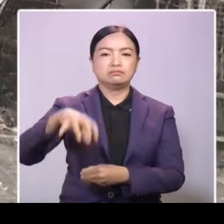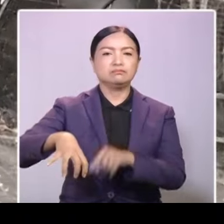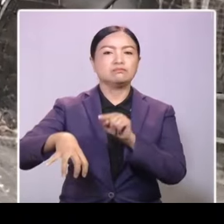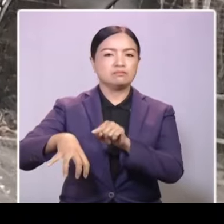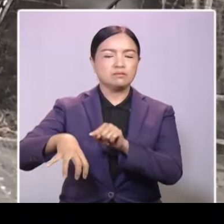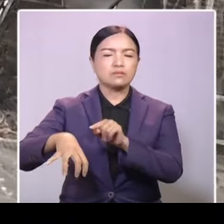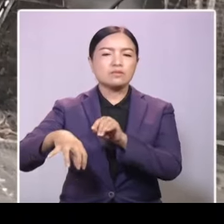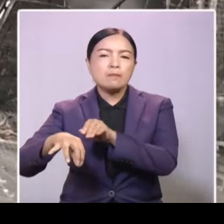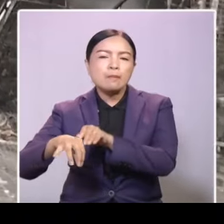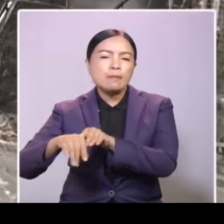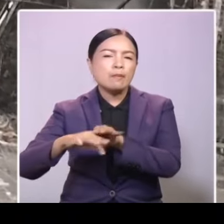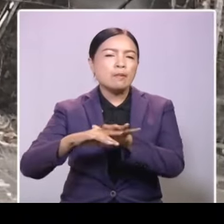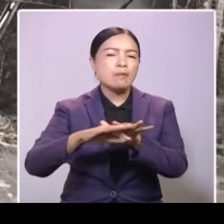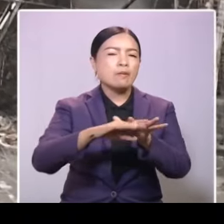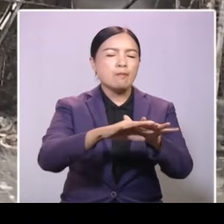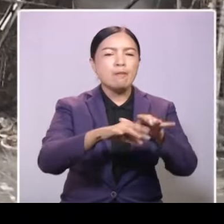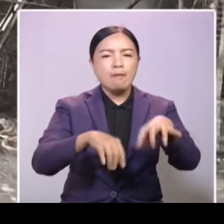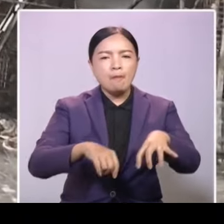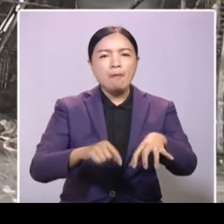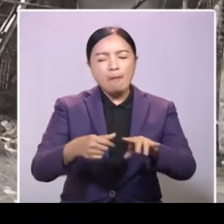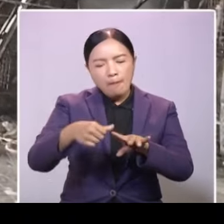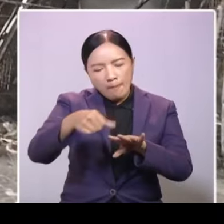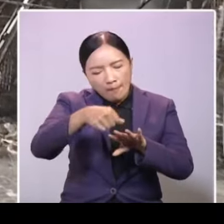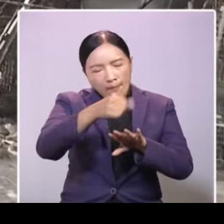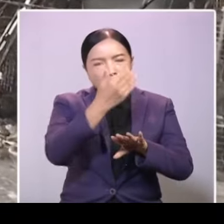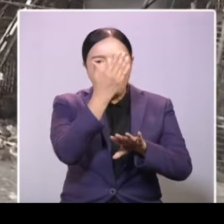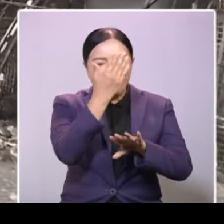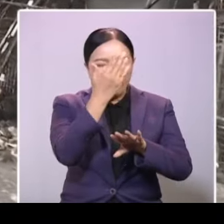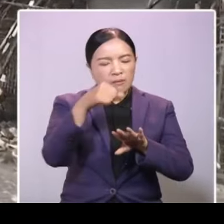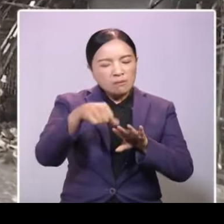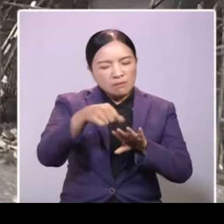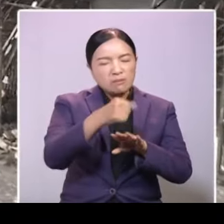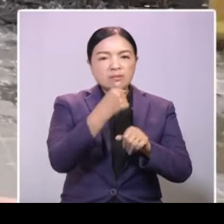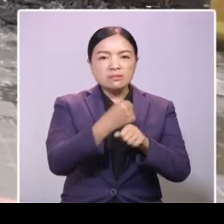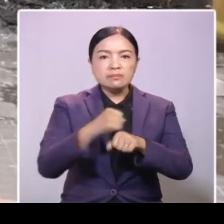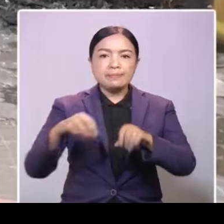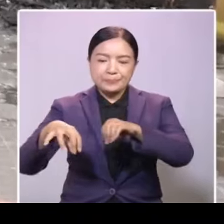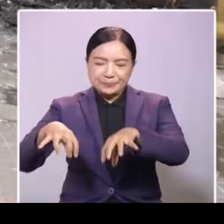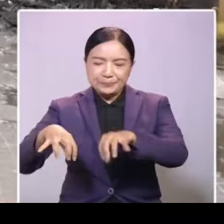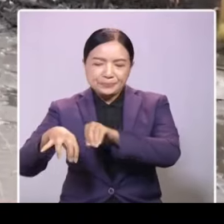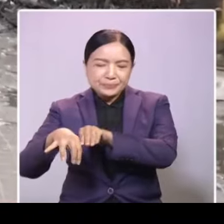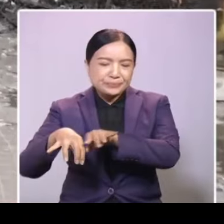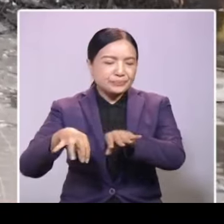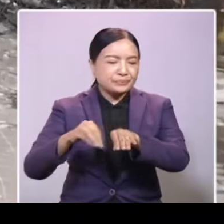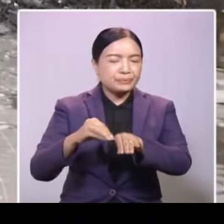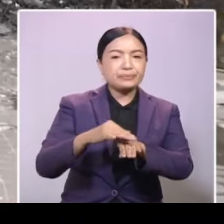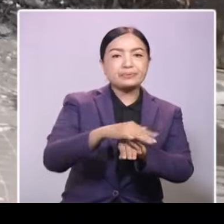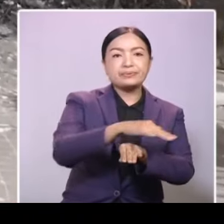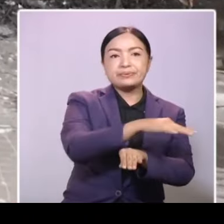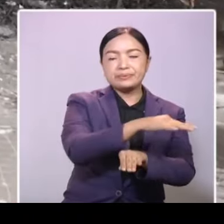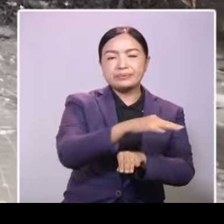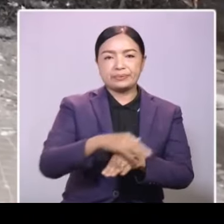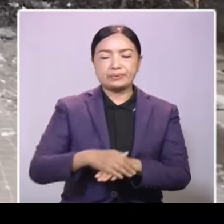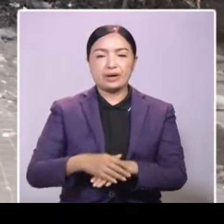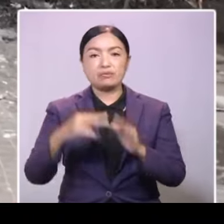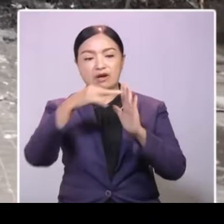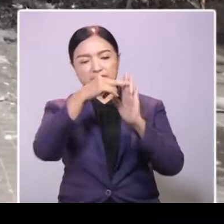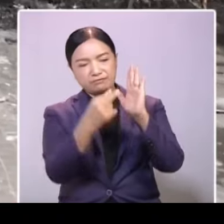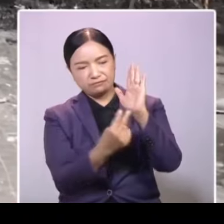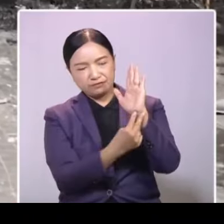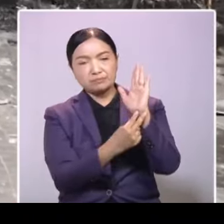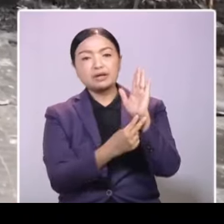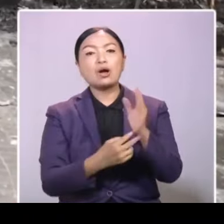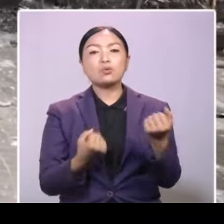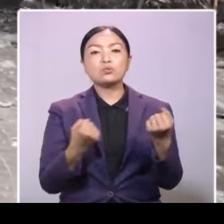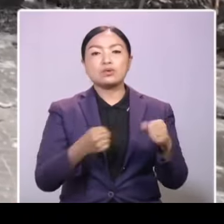กลามไปคุณผู้ชมครับไปที่ร้านทำเล็บในช่วงระงับเหตุเจ้าหน้าที่เนี่ยเร่งตัดกระแสไฟฟ้าแล้วก็ใช้รถน้ำ10